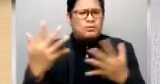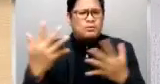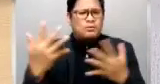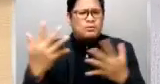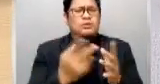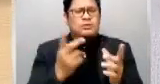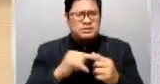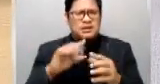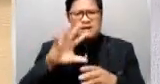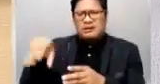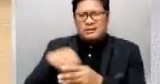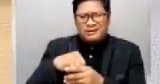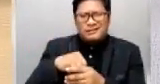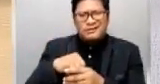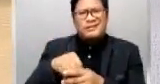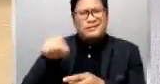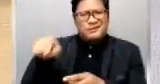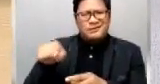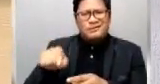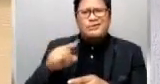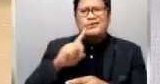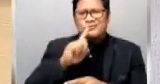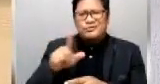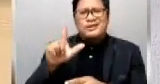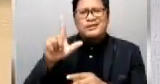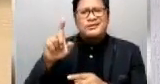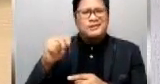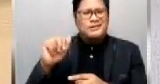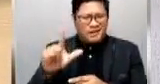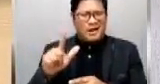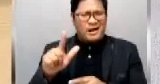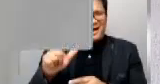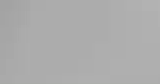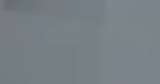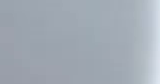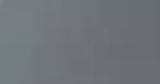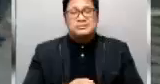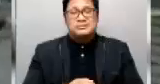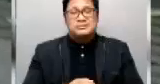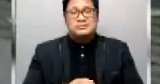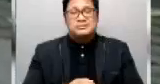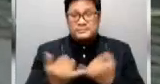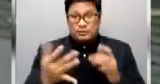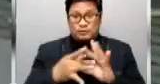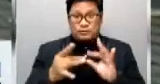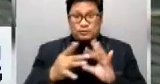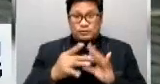anilay lehitimong bypass operation. Nakatutok si John Consulta.